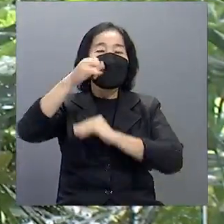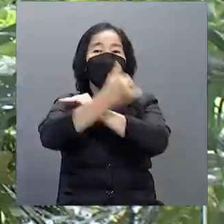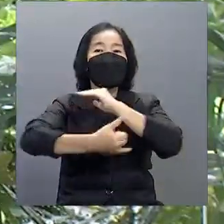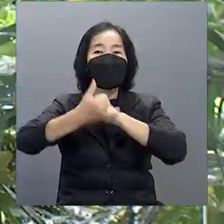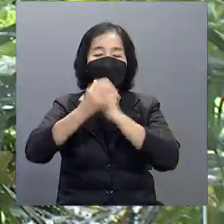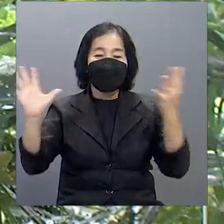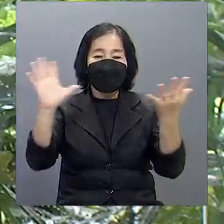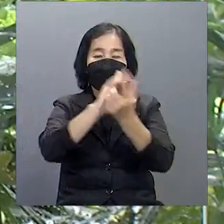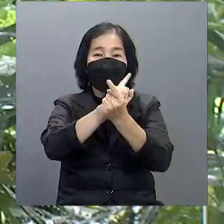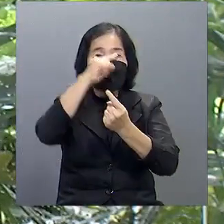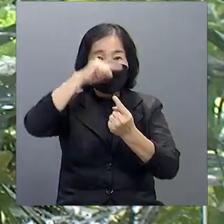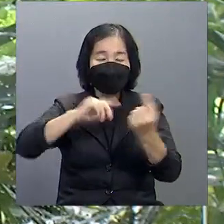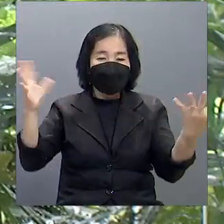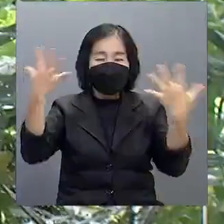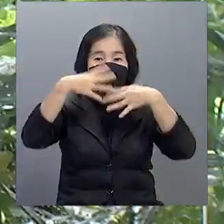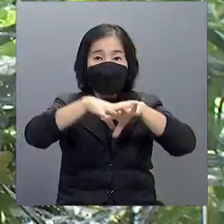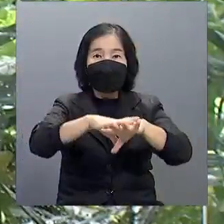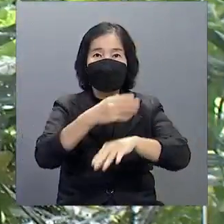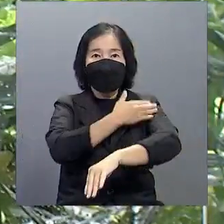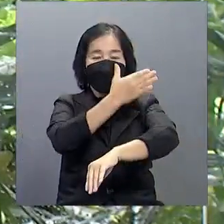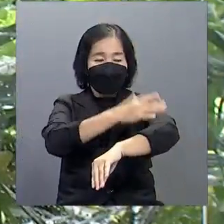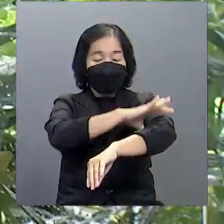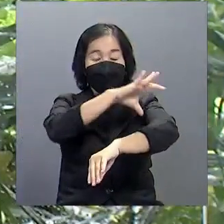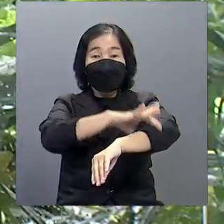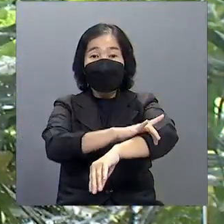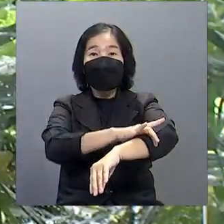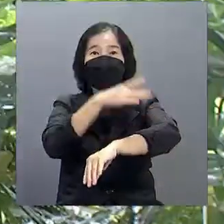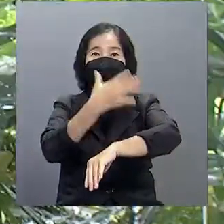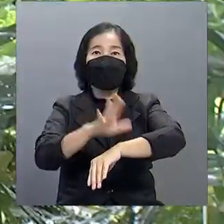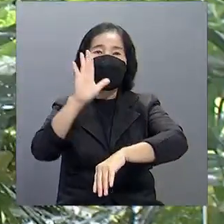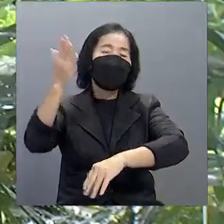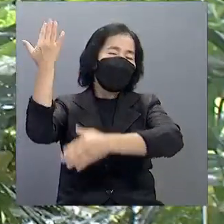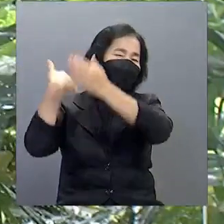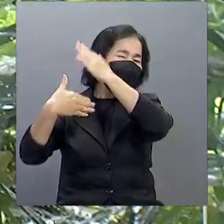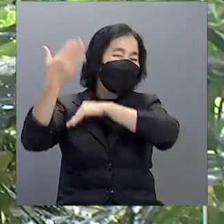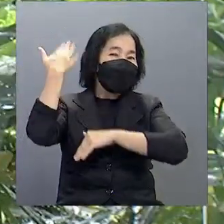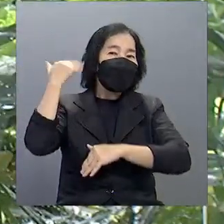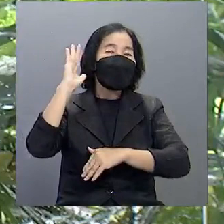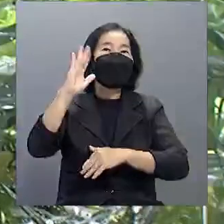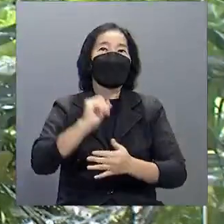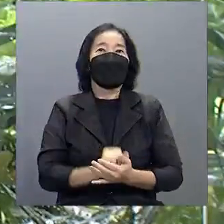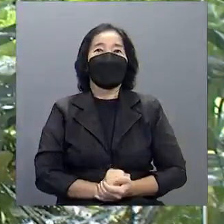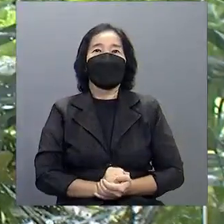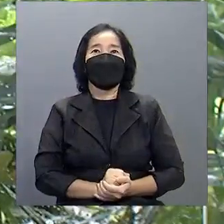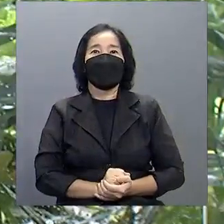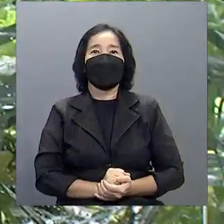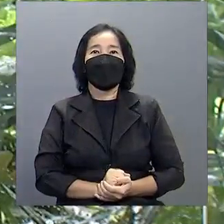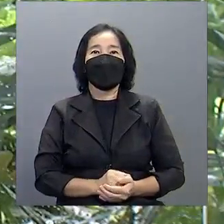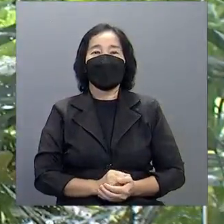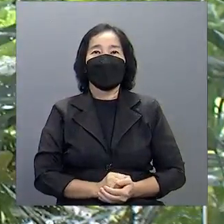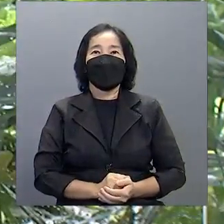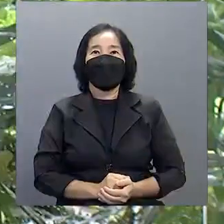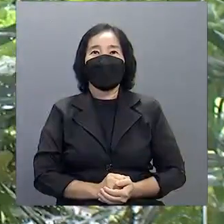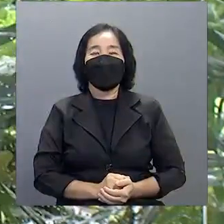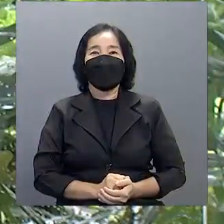งระบายและแขนเสื้อหมูแฮมสายไหมรัตนโกสินนะฮะของคุณยุ้ยแล้วก็ของคุณชมพู่นะจากสถาบันพัฒนาอุ